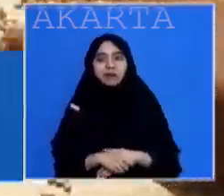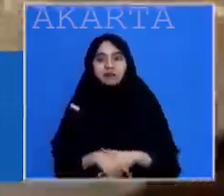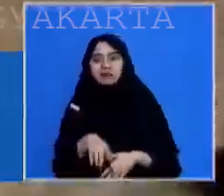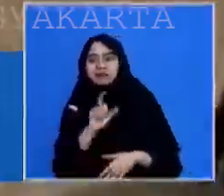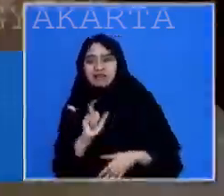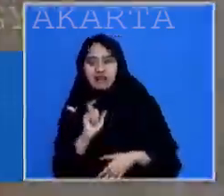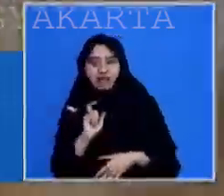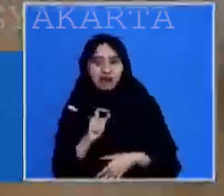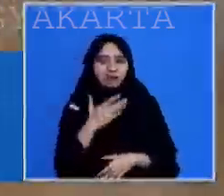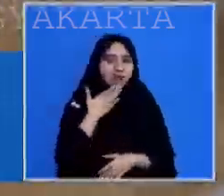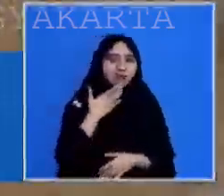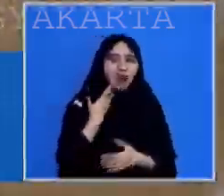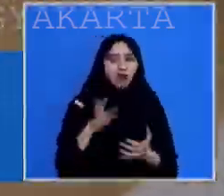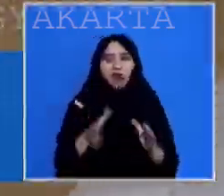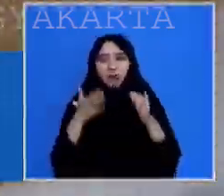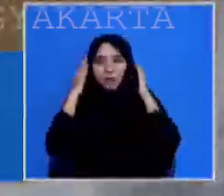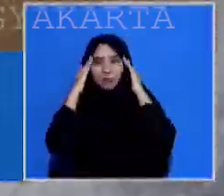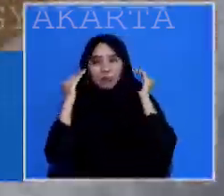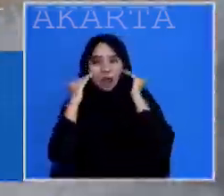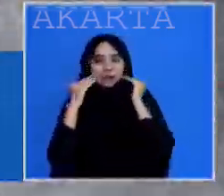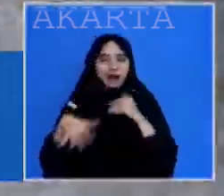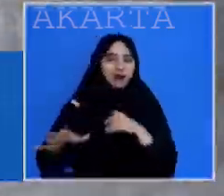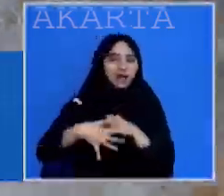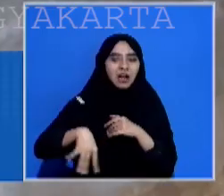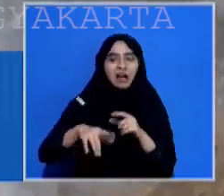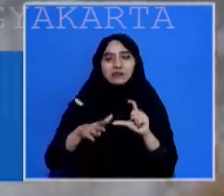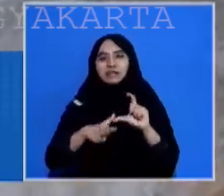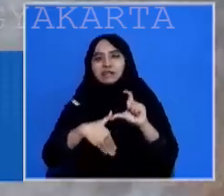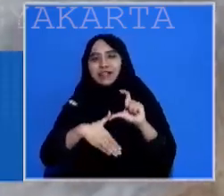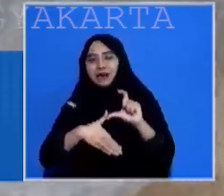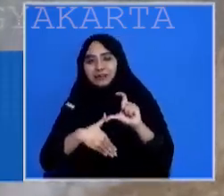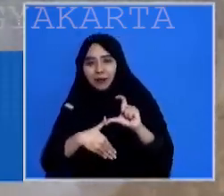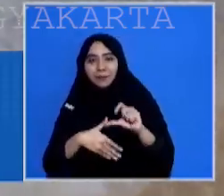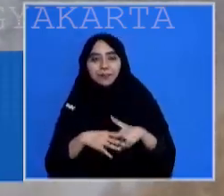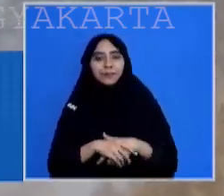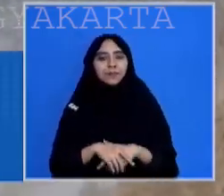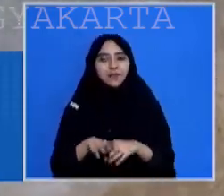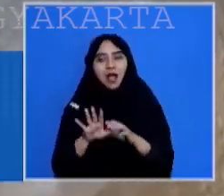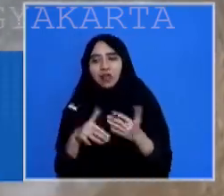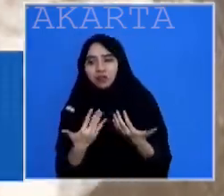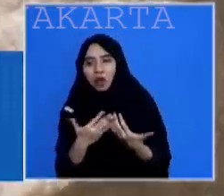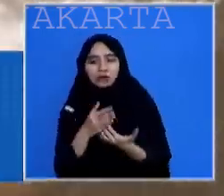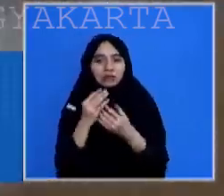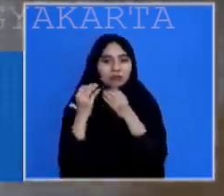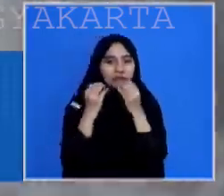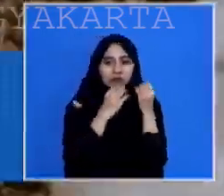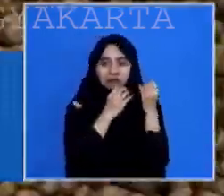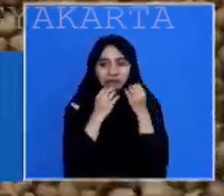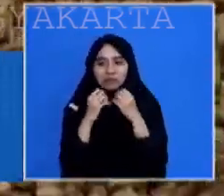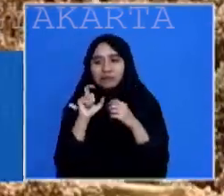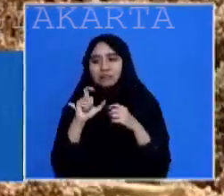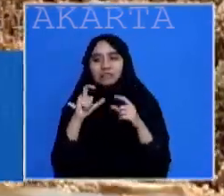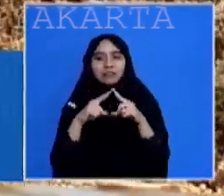menika, salajengipun kadang tani ing laladan Cilacap wiwit nanem sorghum utawi jagung canthel kangge njagi pasutian pangan